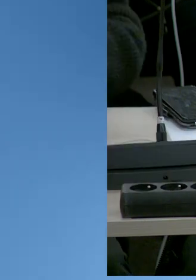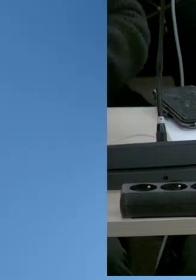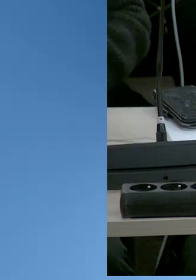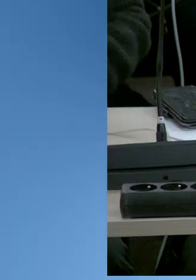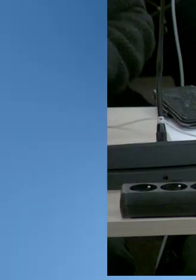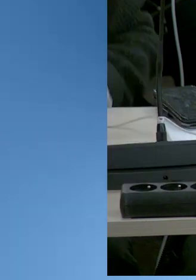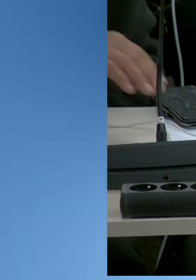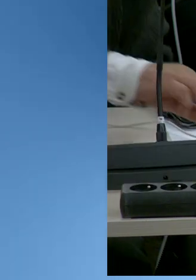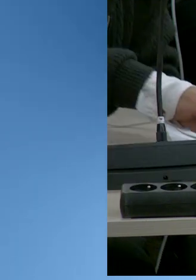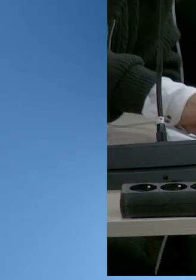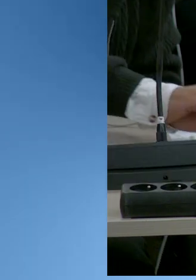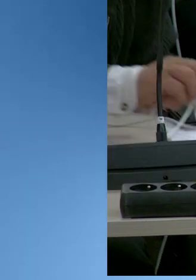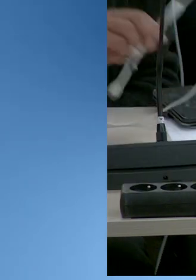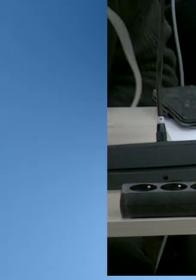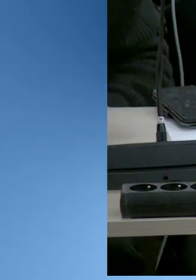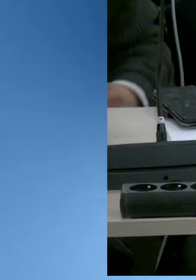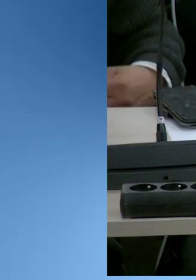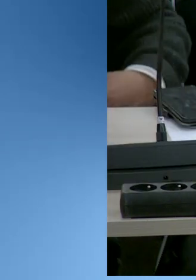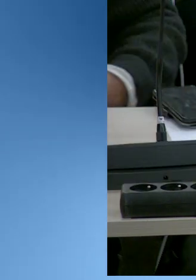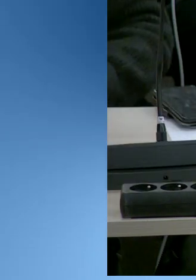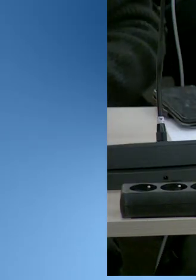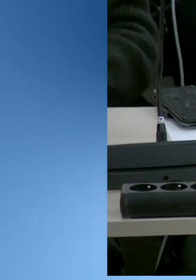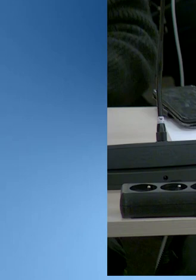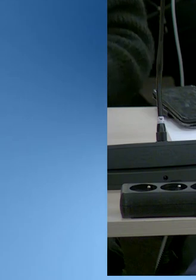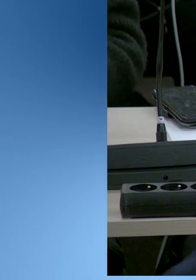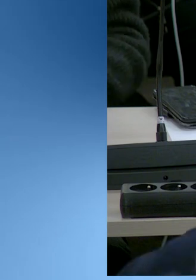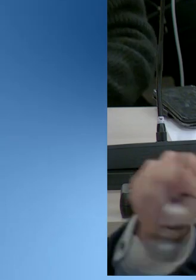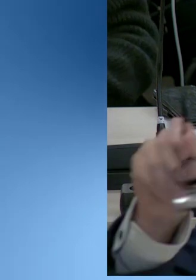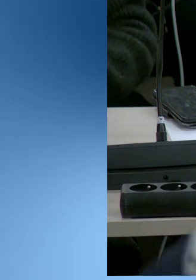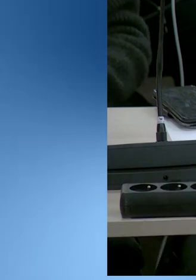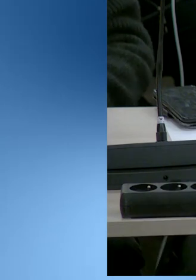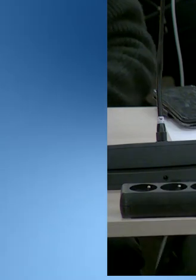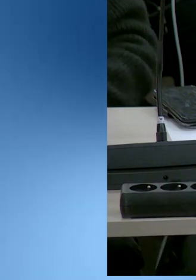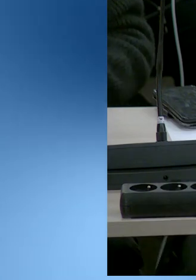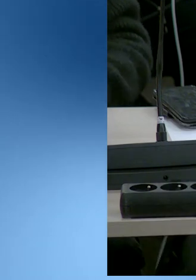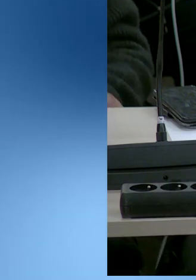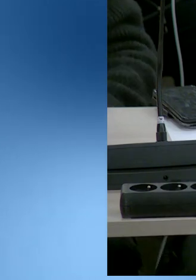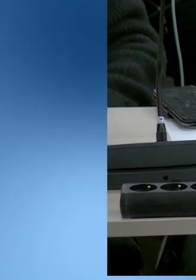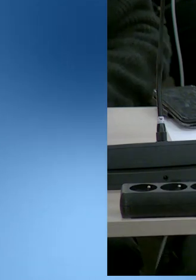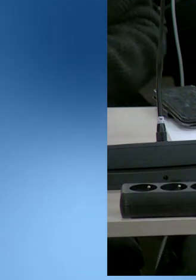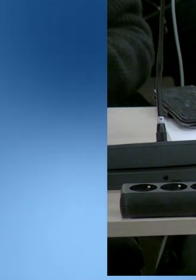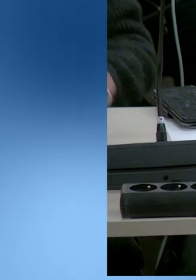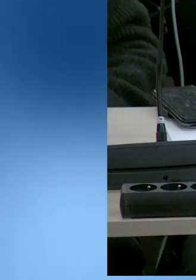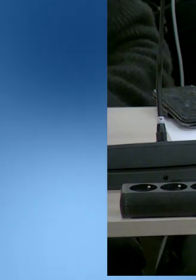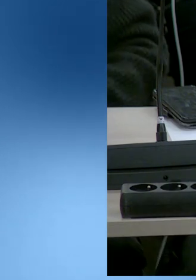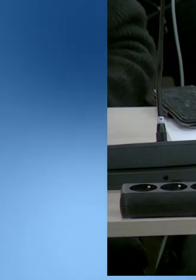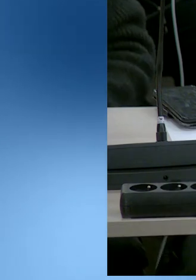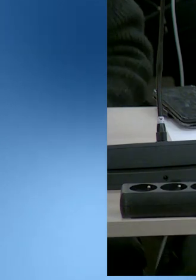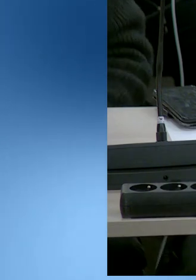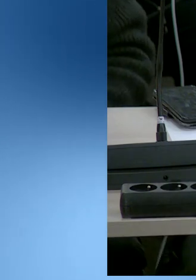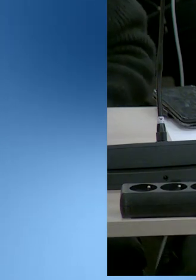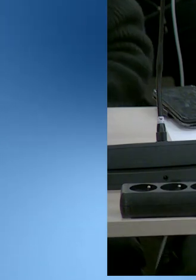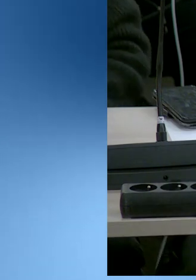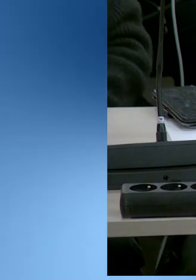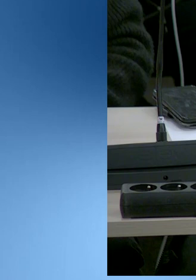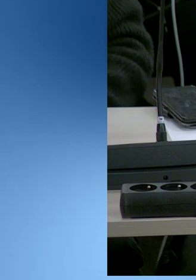en fait un état qui nous a été proposé avec une ligne par année sur le fonctionnement et une ligne par année sur les opérations artistiques et